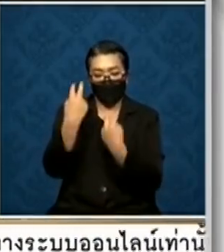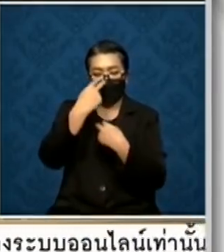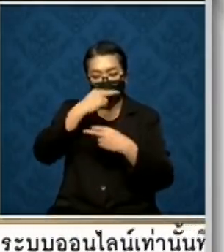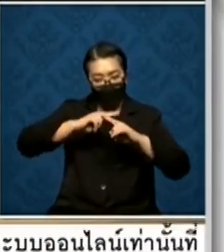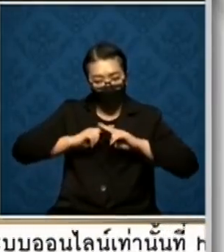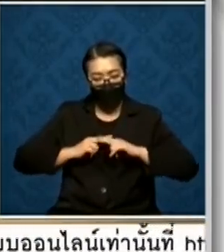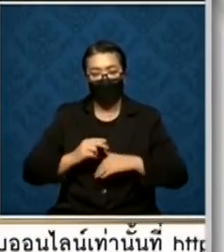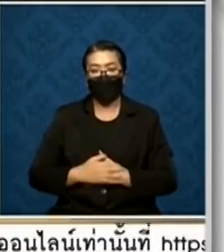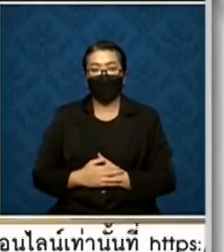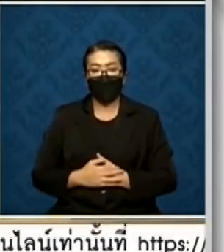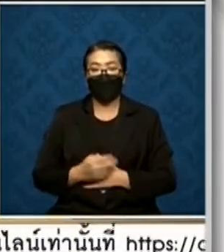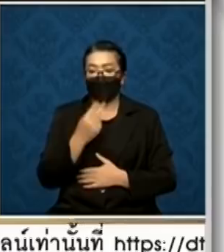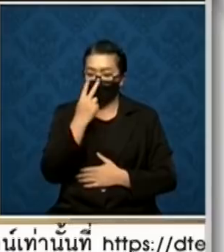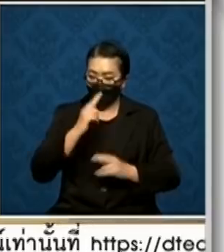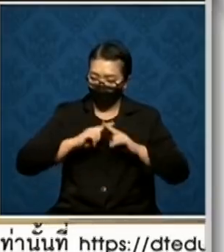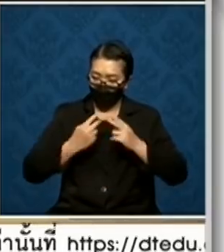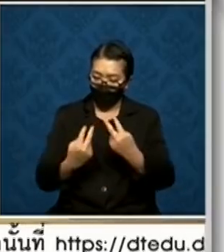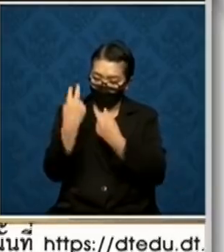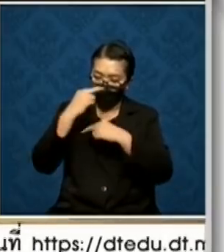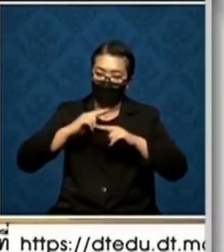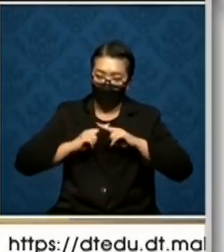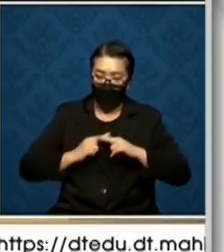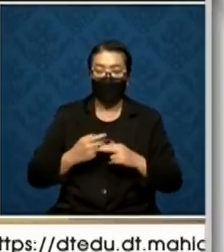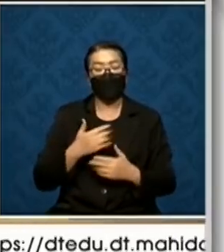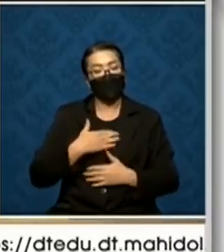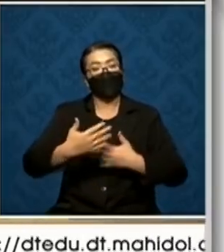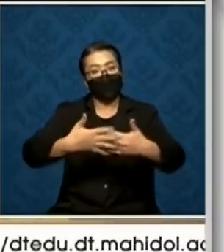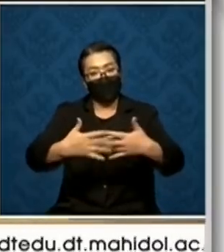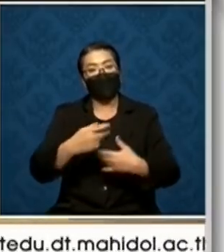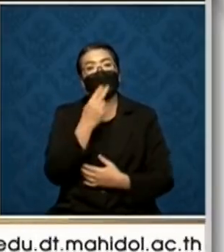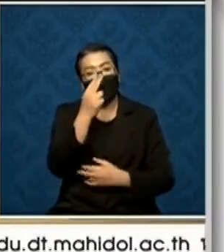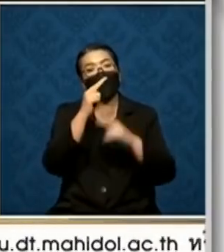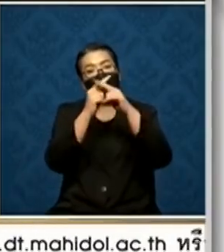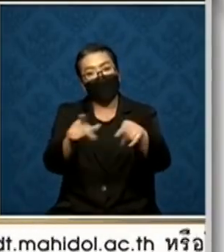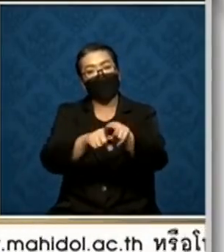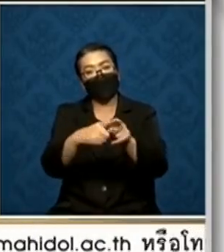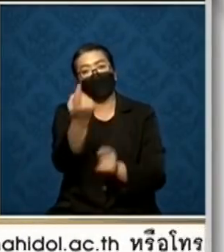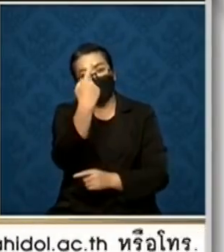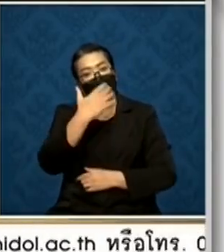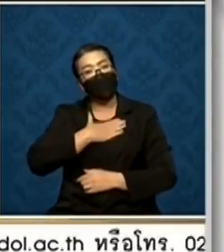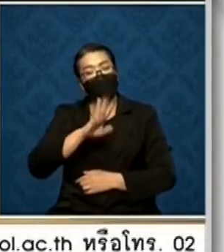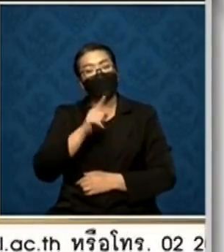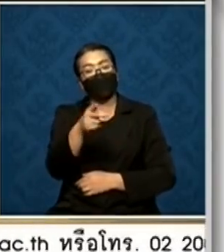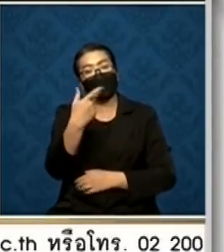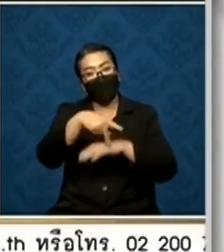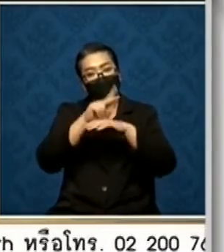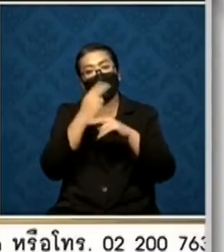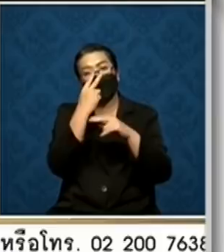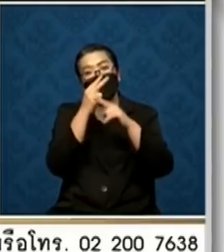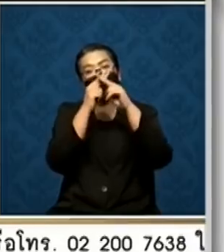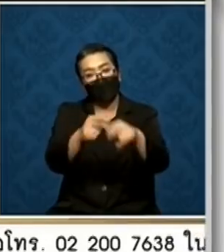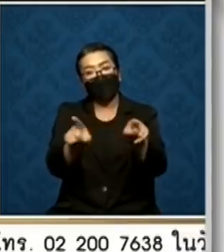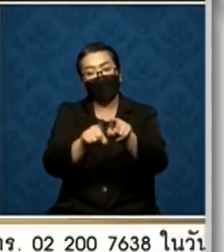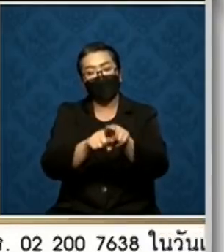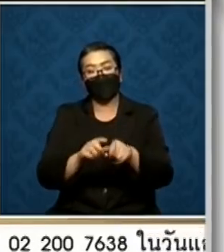ส ค ือวันศุกร์เนี่ยต้องยอมรับว่าสมาชิกบางคนที่เขาไม่อยู่เพราะไปนัดหมายไว้ล่วงหน้าแต่ว่าเราก็บอกล่วงหน้านะเ